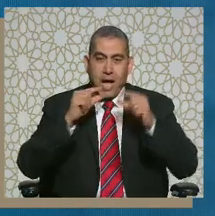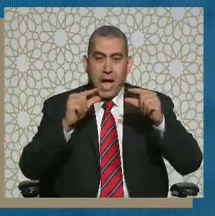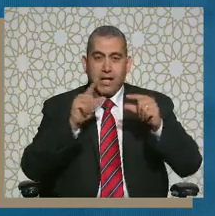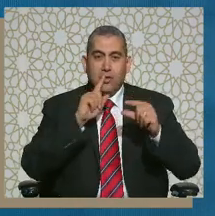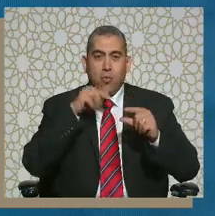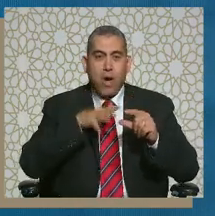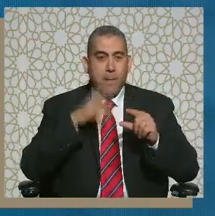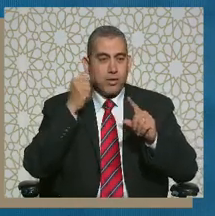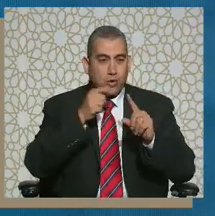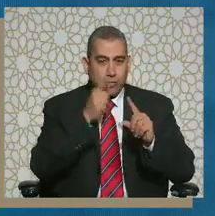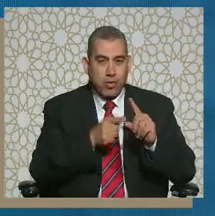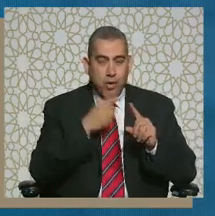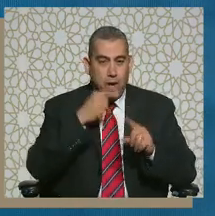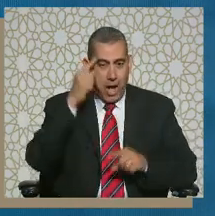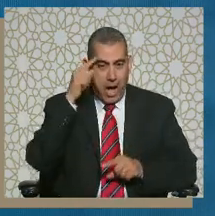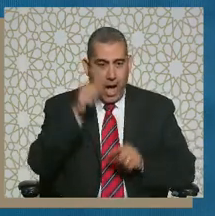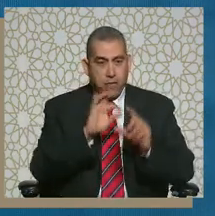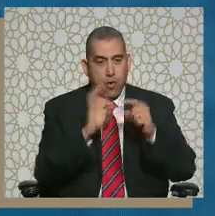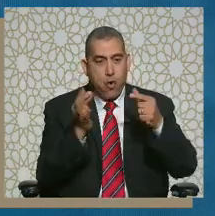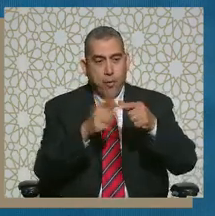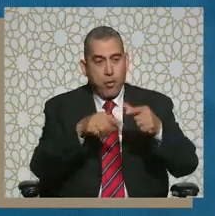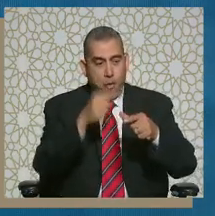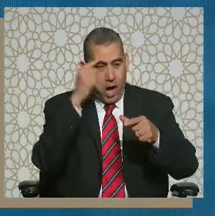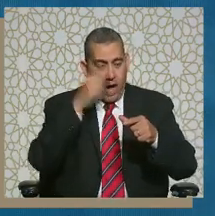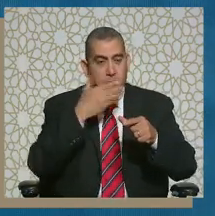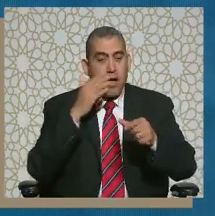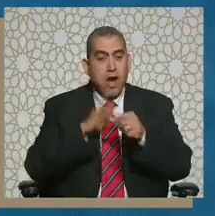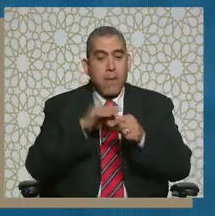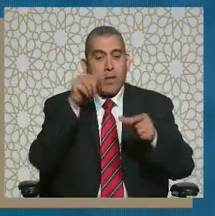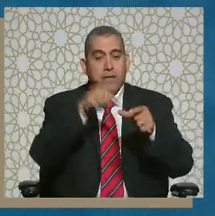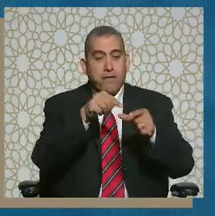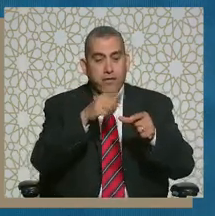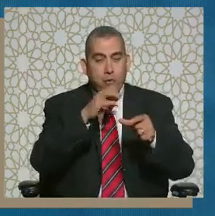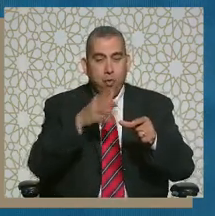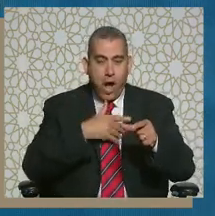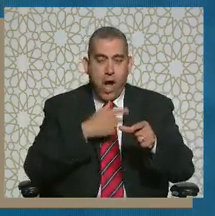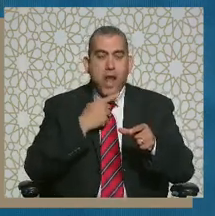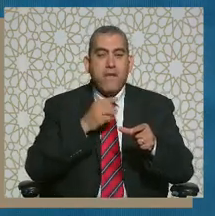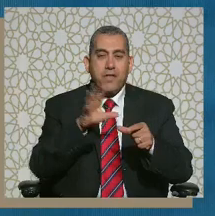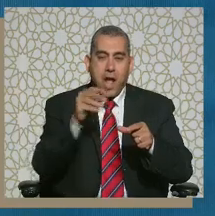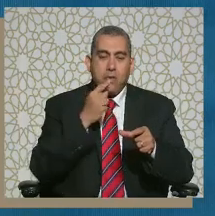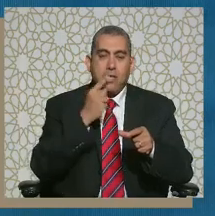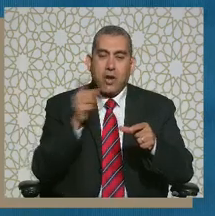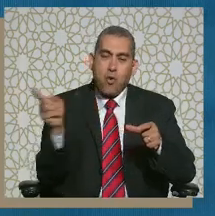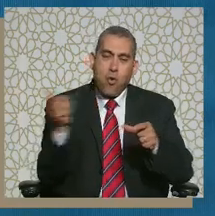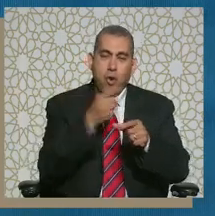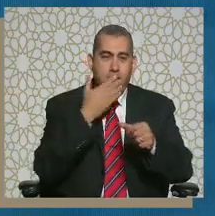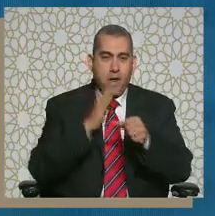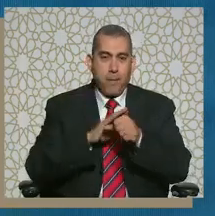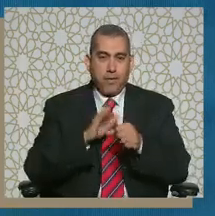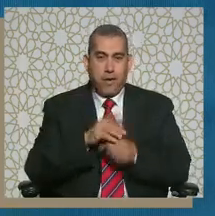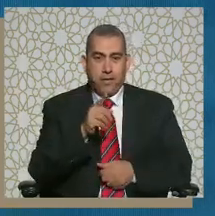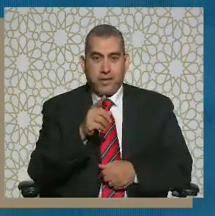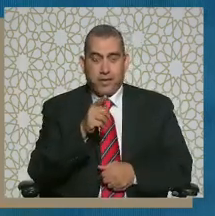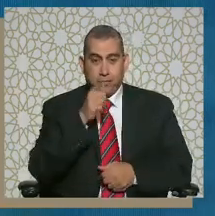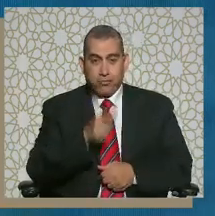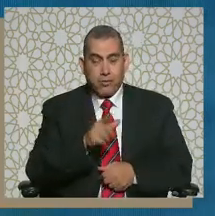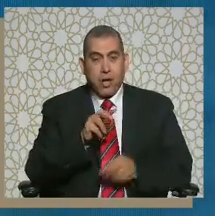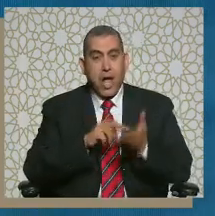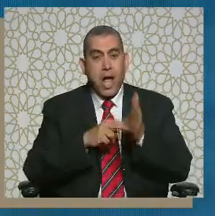الله لو علمت امتي ما في رمضان ن تمنت ان تكون السنه كلها رمضان يبقى ايه اللي